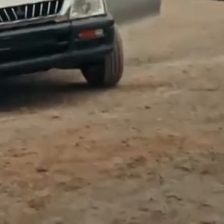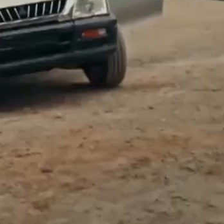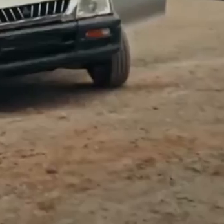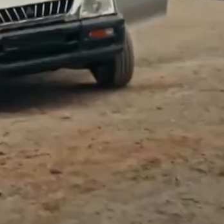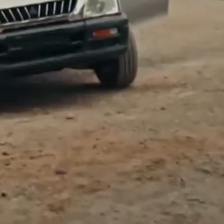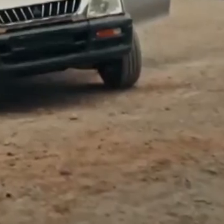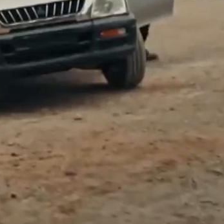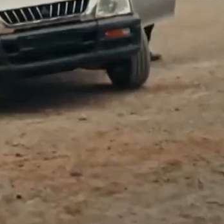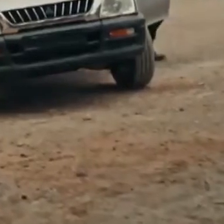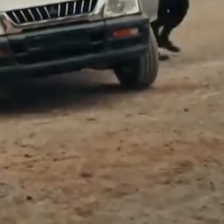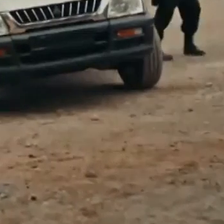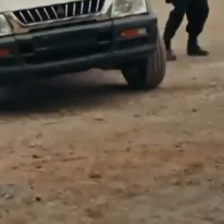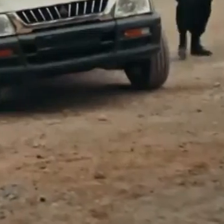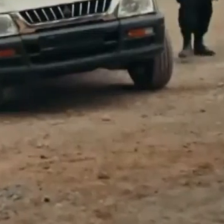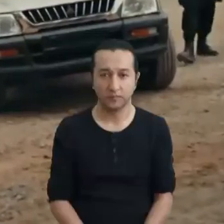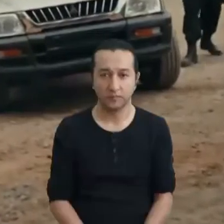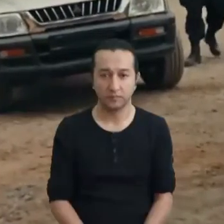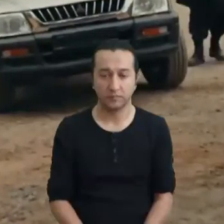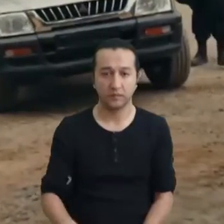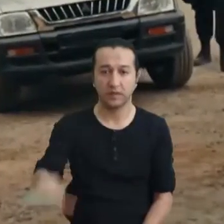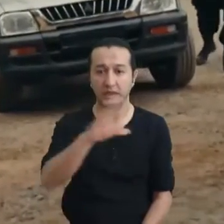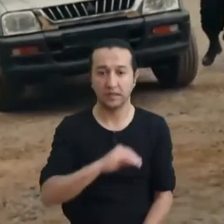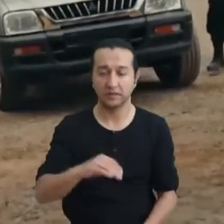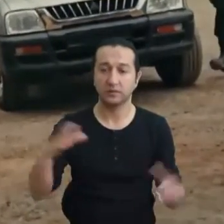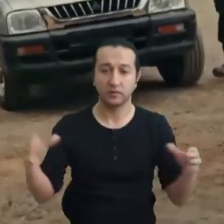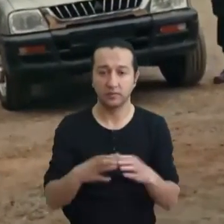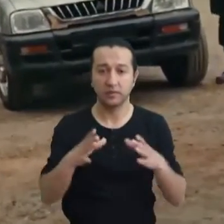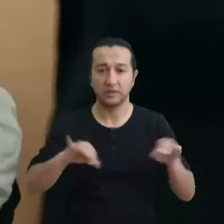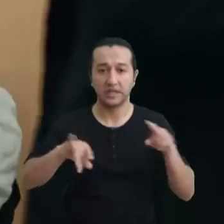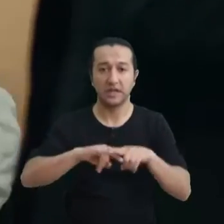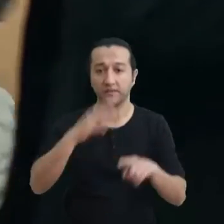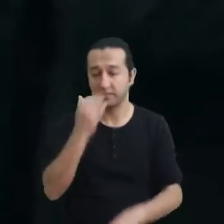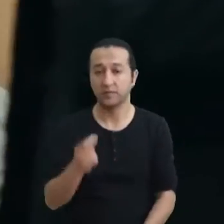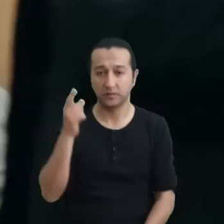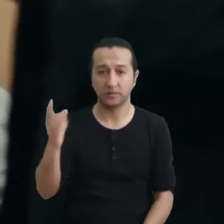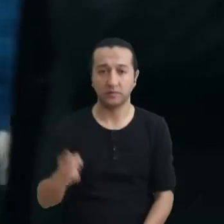Arazi aracından başı açık sakallı bir adam. Herkese hemen topla. Halife bekliyor.